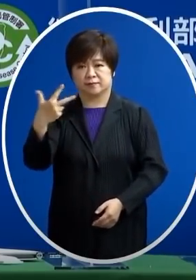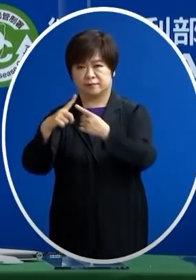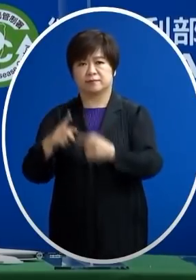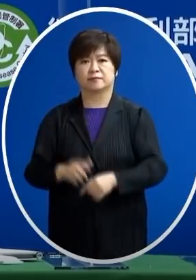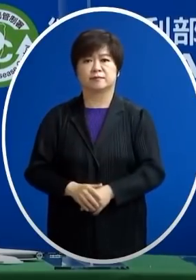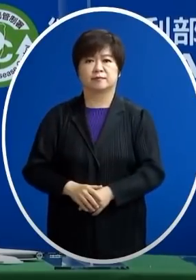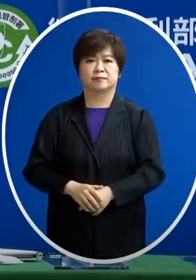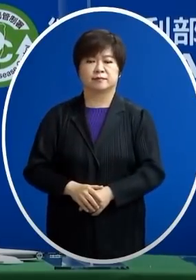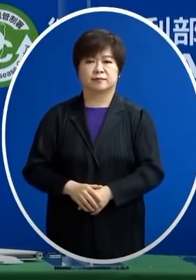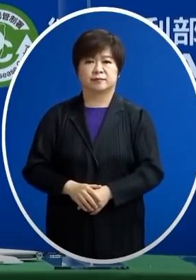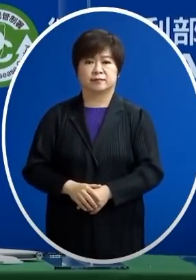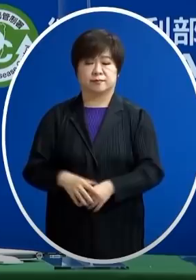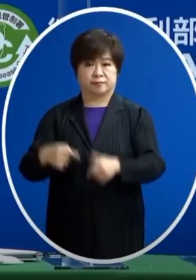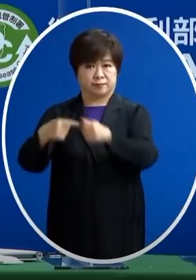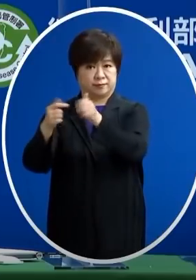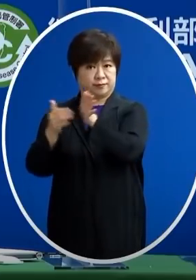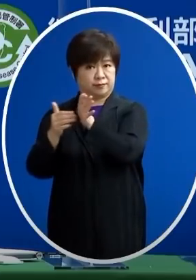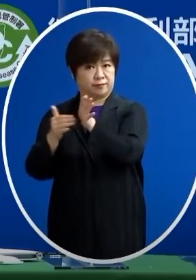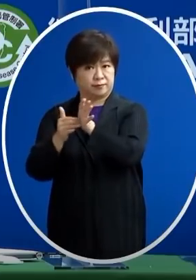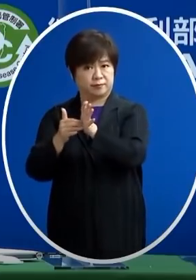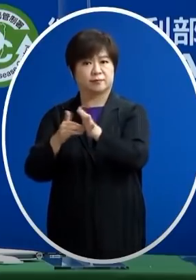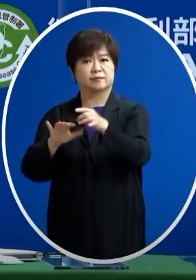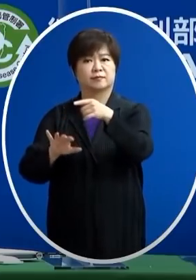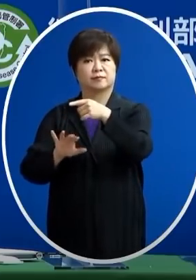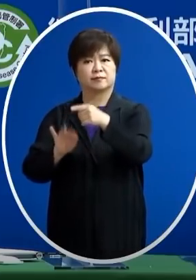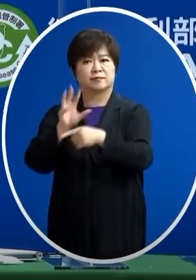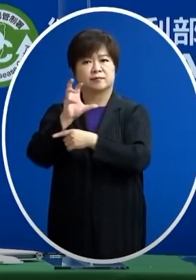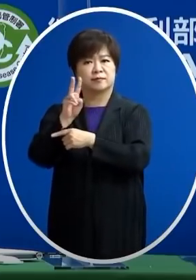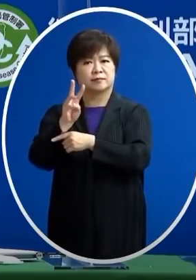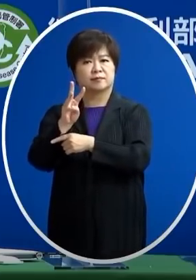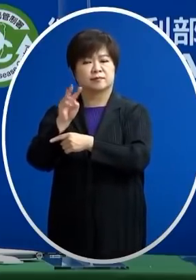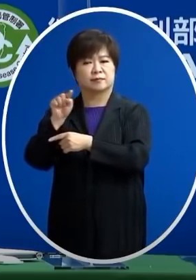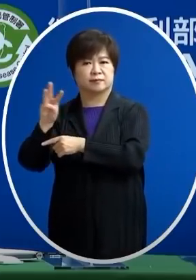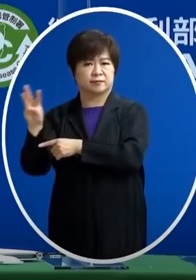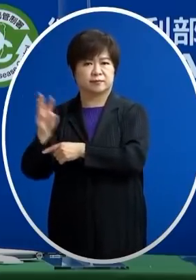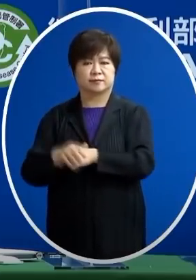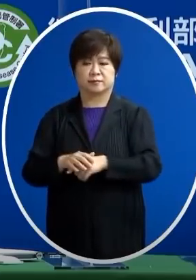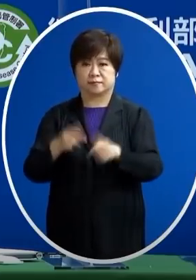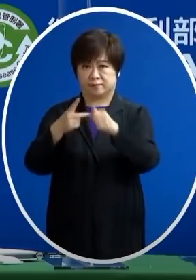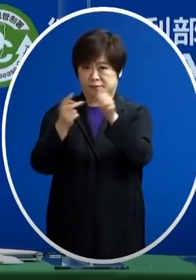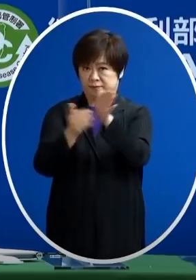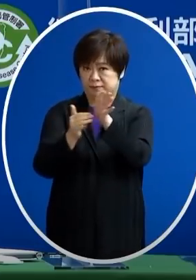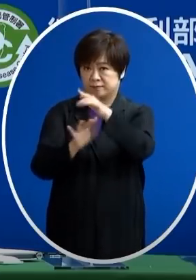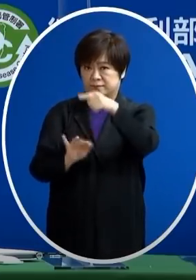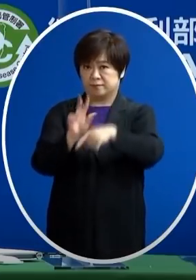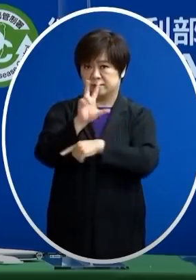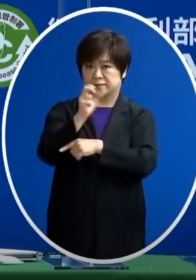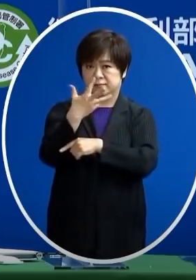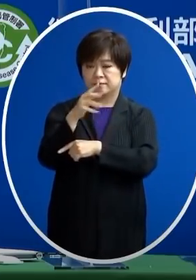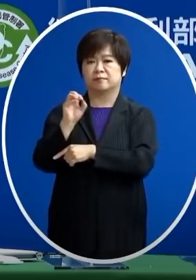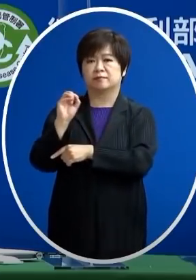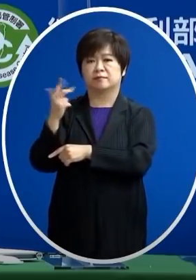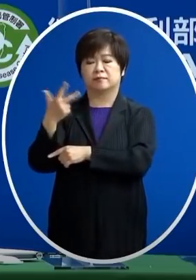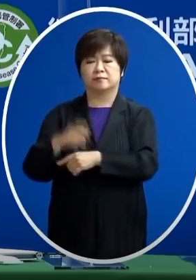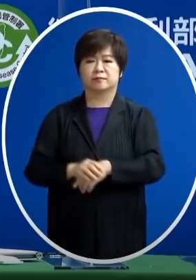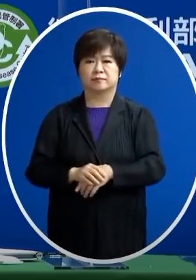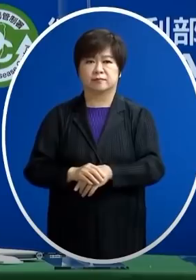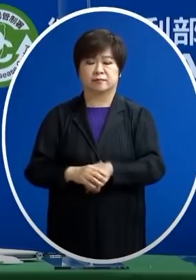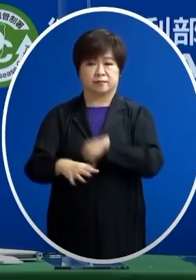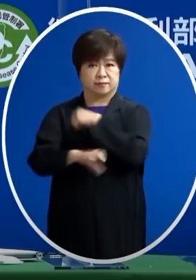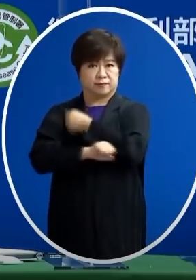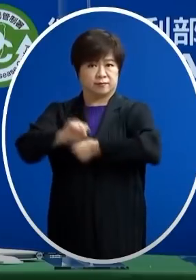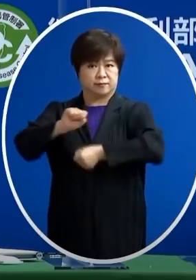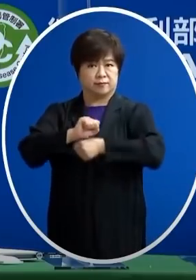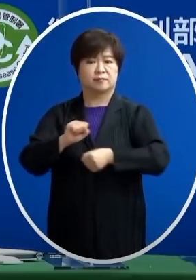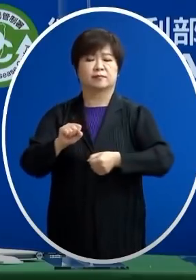56327人次，那我们的第一剂的人口涵盖率是 83.33%， 第二剂是 78.07%， 那基础加